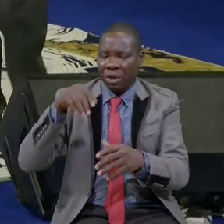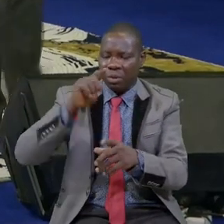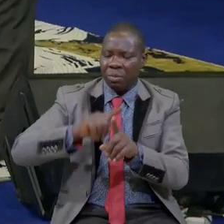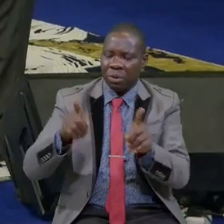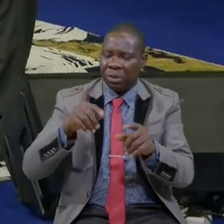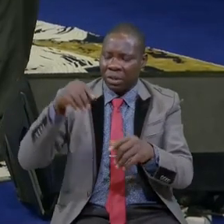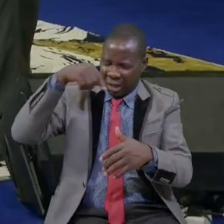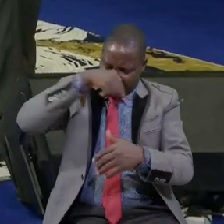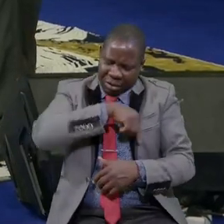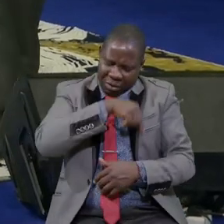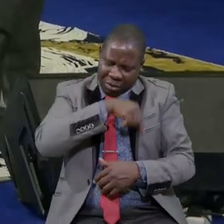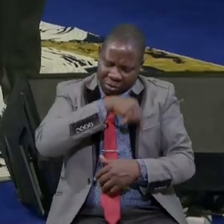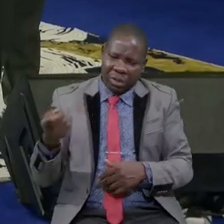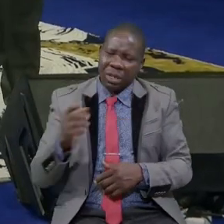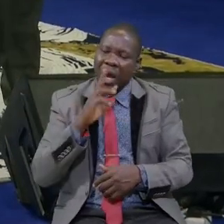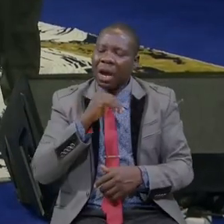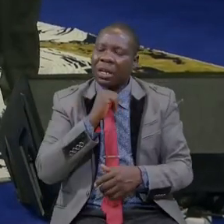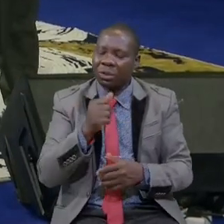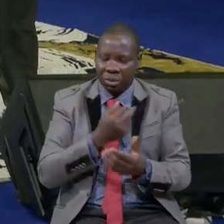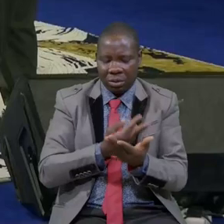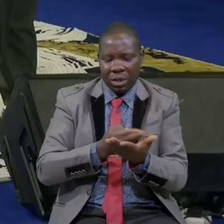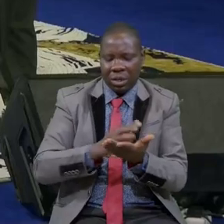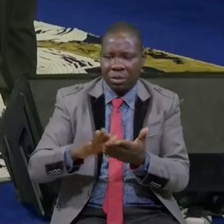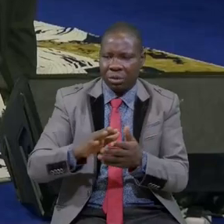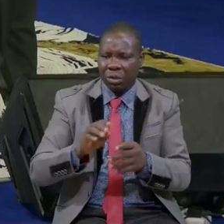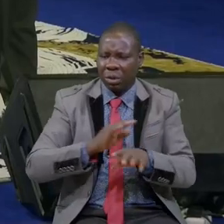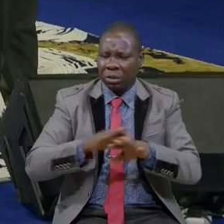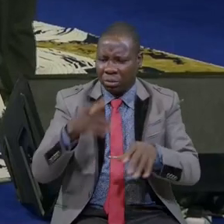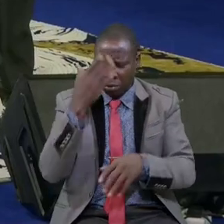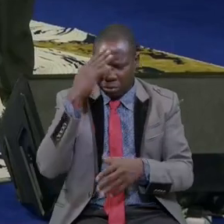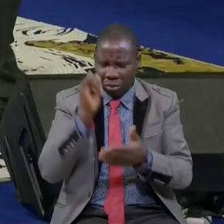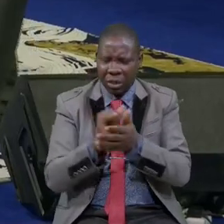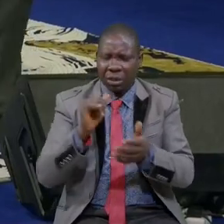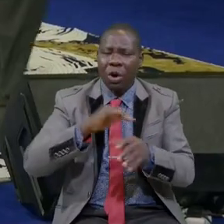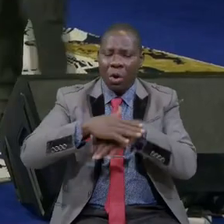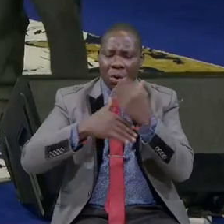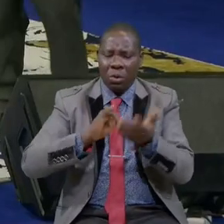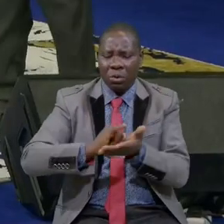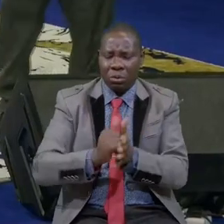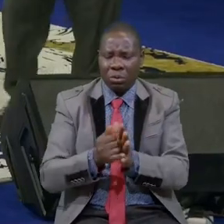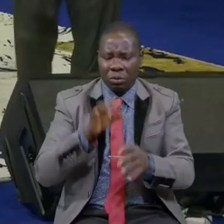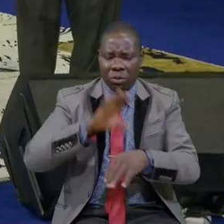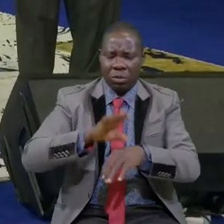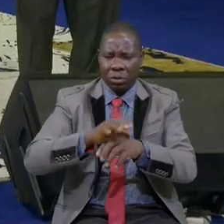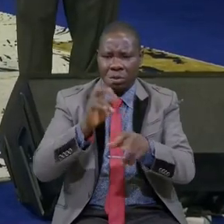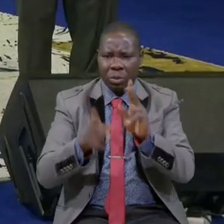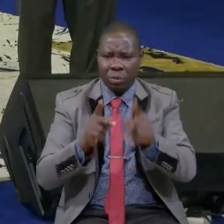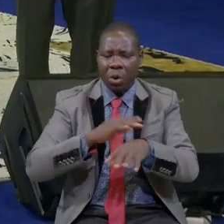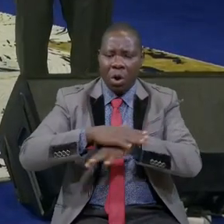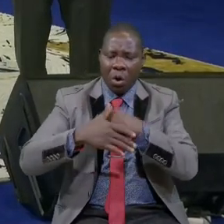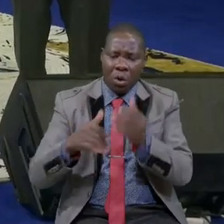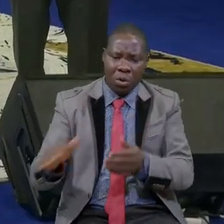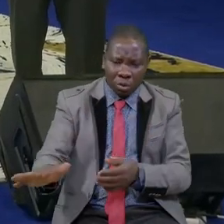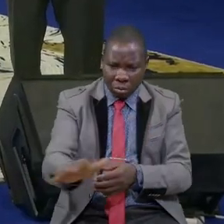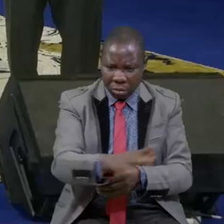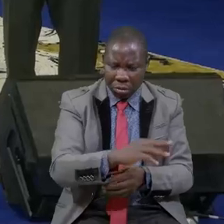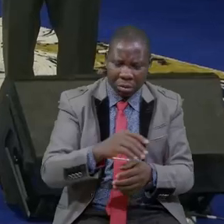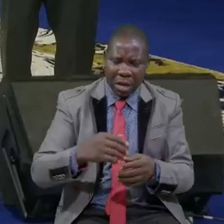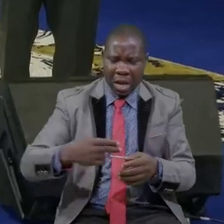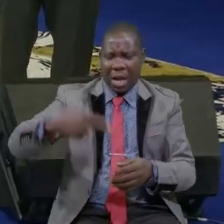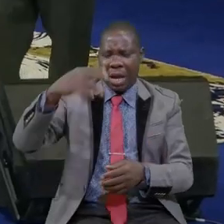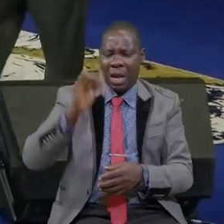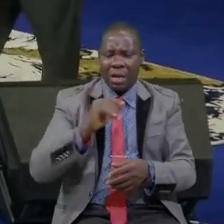impies. Ne savez-vous pas que tous ces fréquenteurs d'église, ces religieux, toutes ces personnes